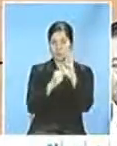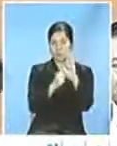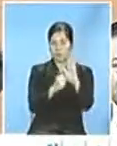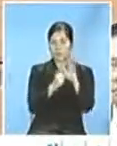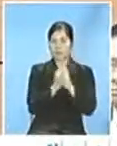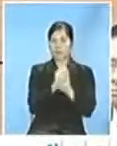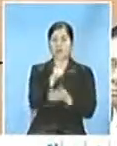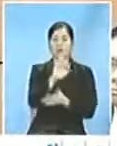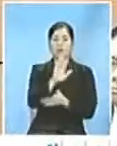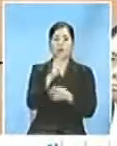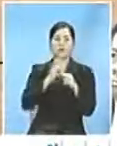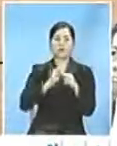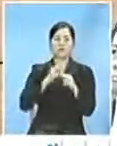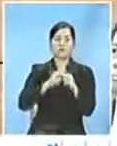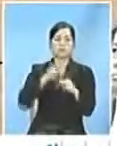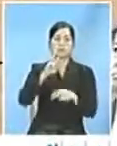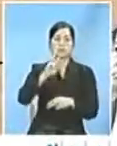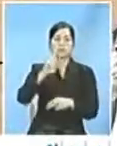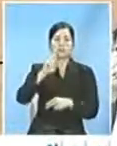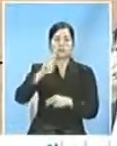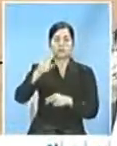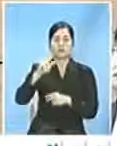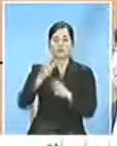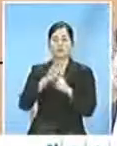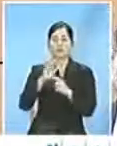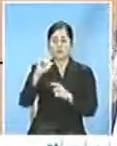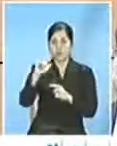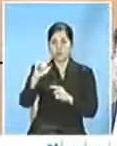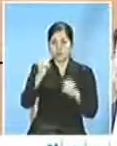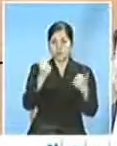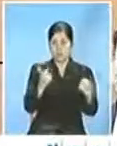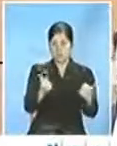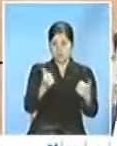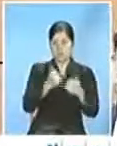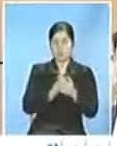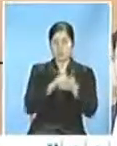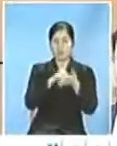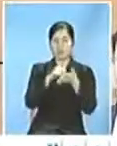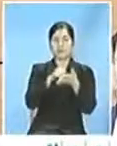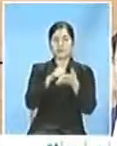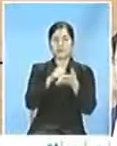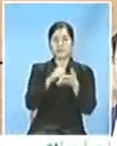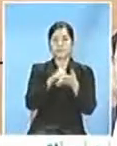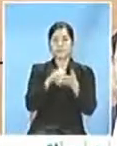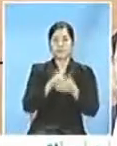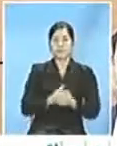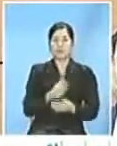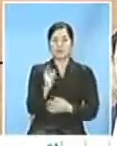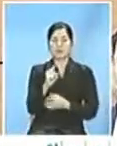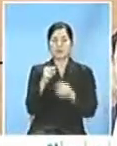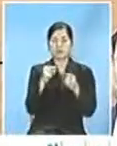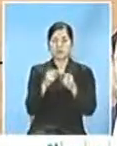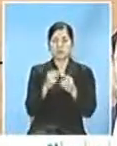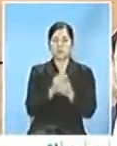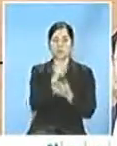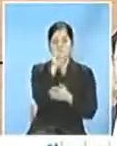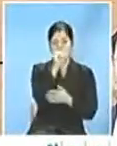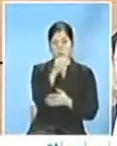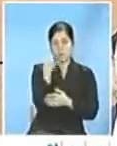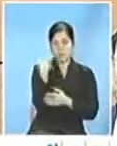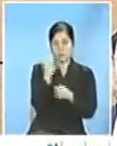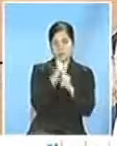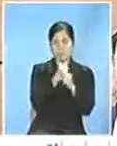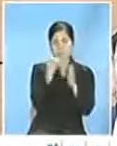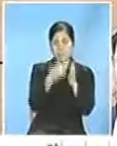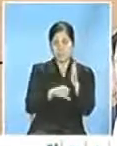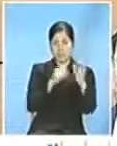ของคุณวรชัยที่เสนอเข้ามาในวันนี้ได้แก้ได้เสนอให้มีการนิรโทษในความผิด